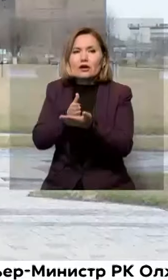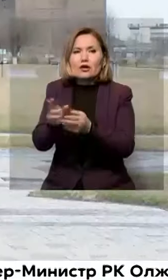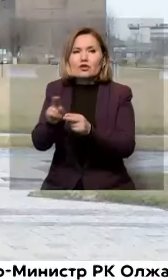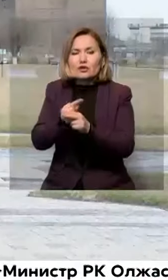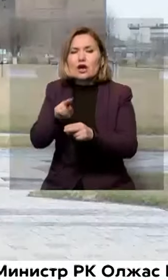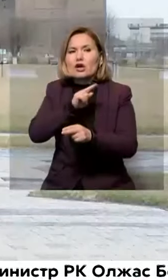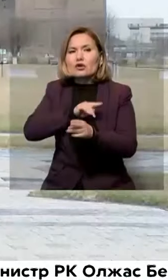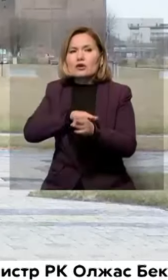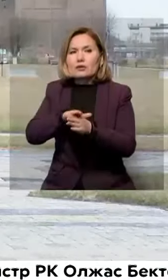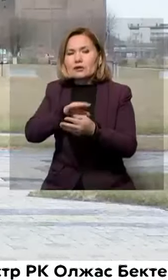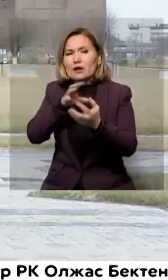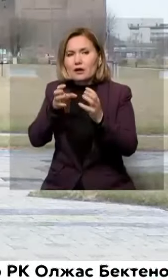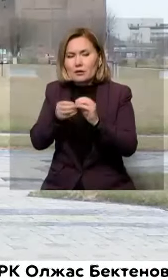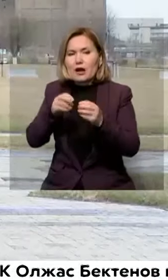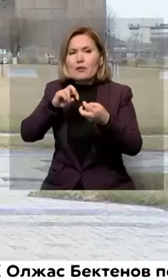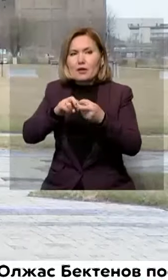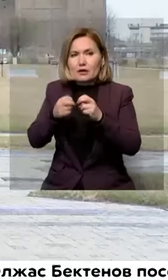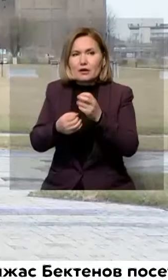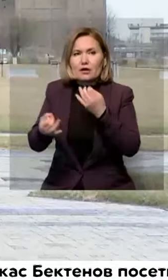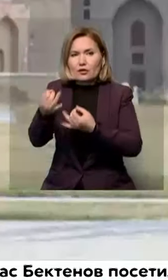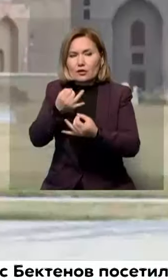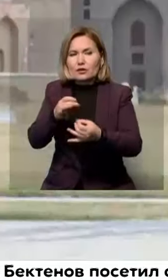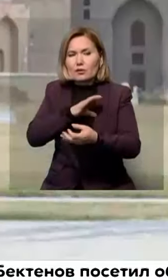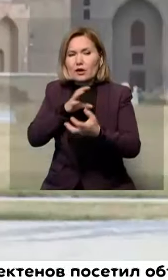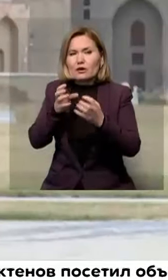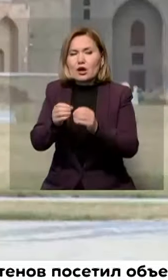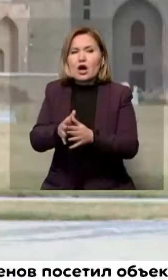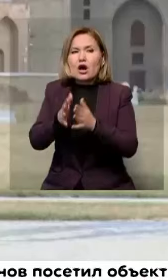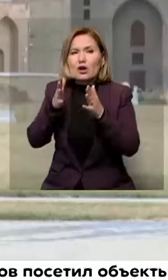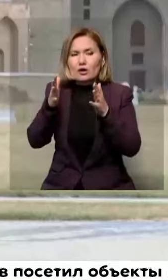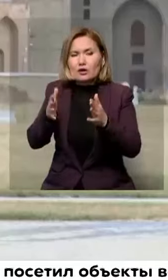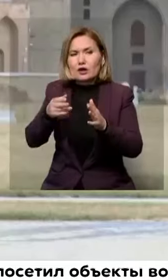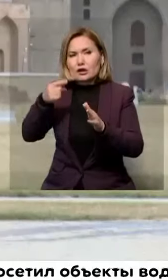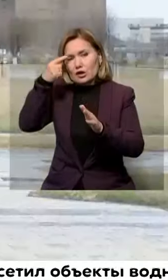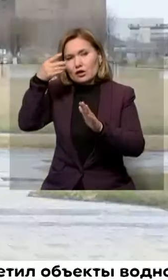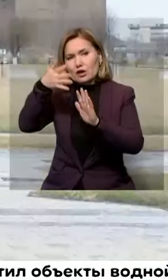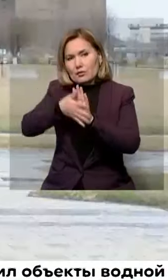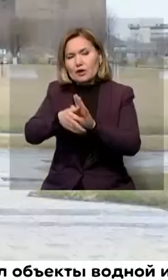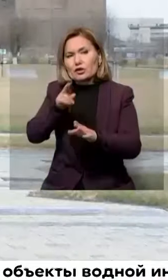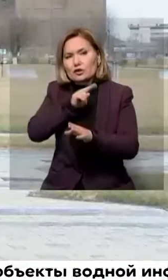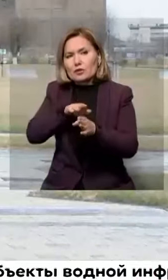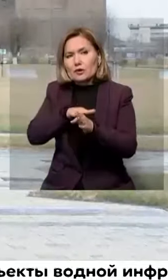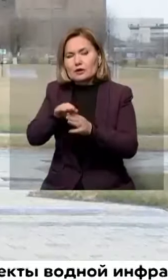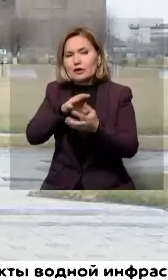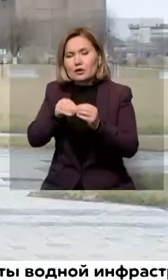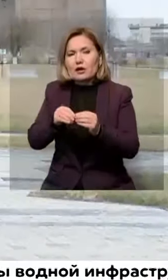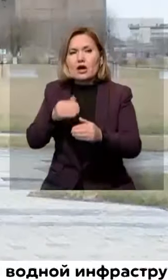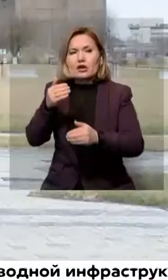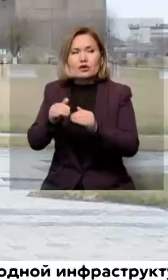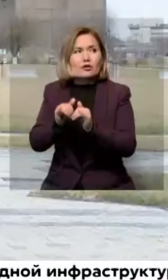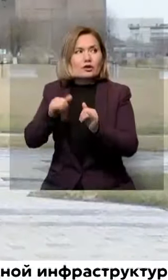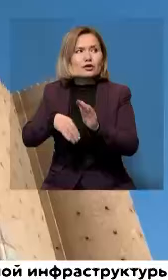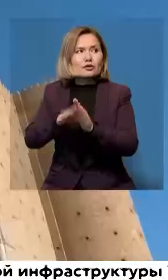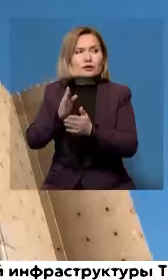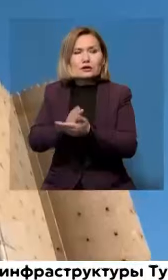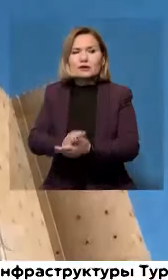реставрациялық жұмыстар жүргізу деген мәселе шешімін табады. Үлкен ауқымды зерттеу жұмыстарын жүргізіп, қазір жұмыс біршама деңгейге дейін